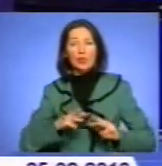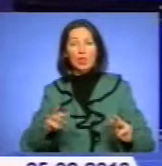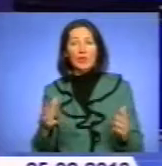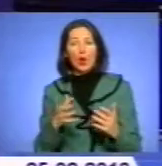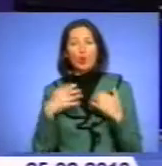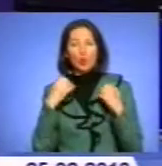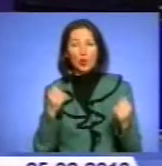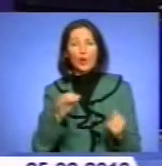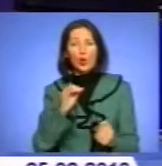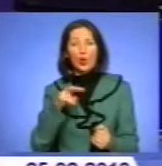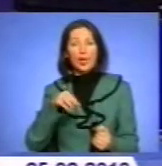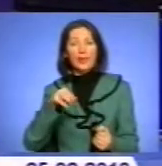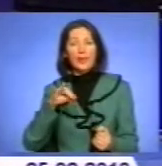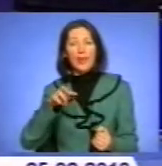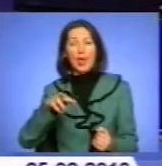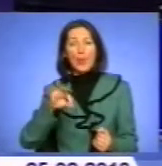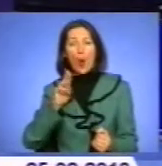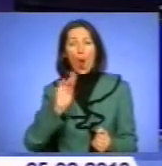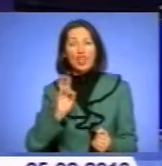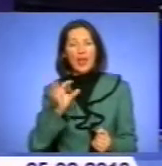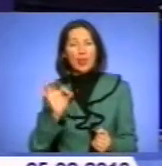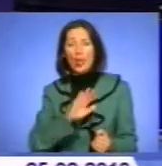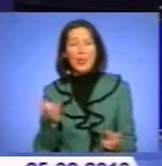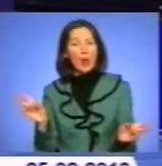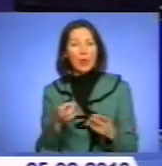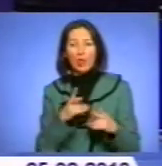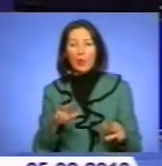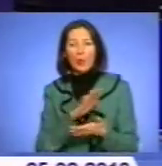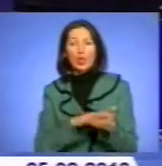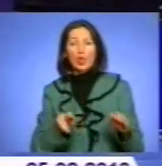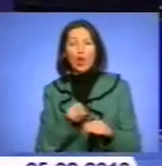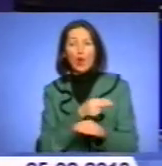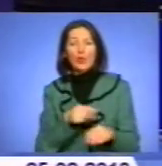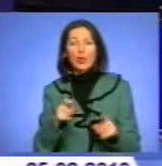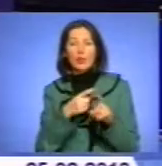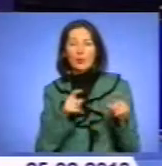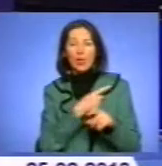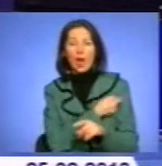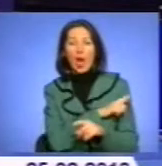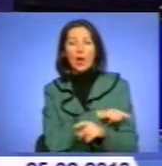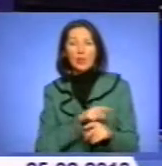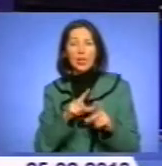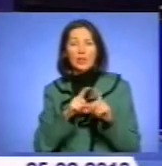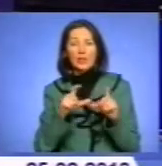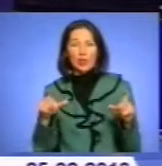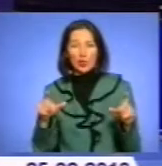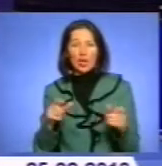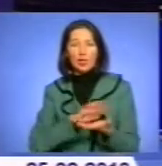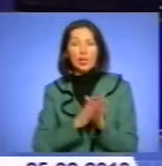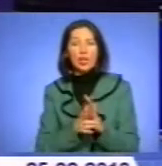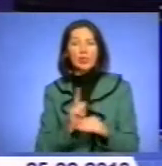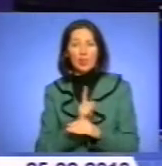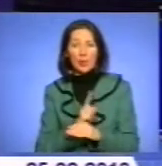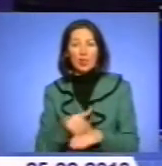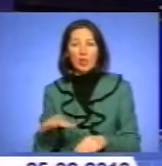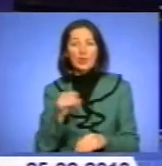Юлія Тимошенко не потребує подальшого лікування та реабілітації у стаціонарі. Стан пацієнтки стабільний, а всі можливі терміни